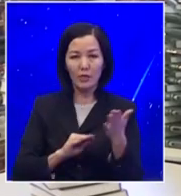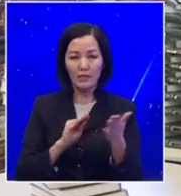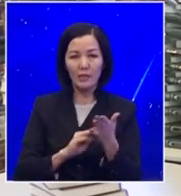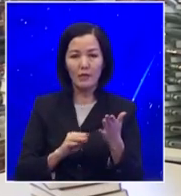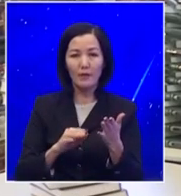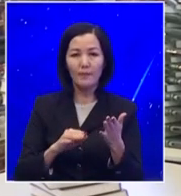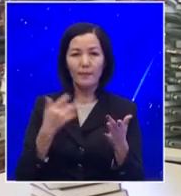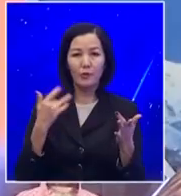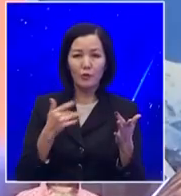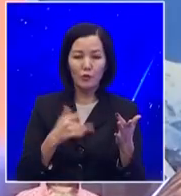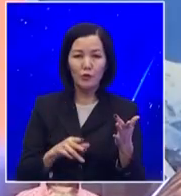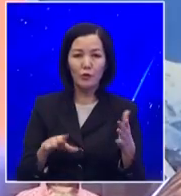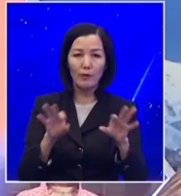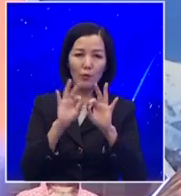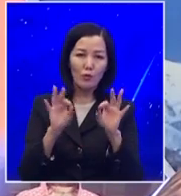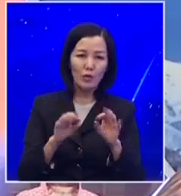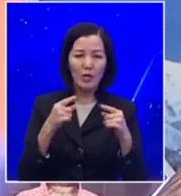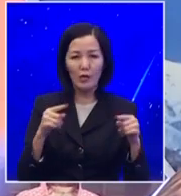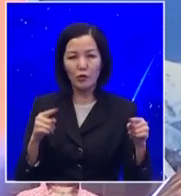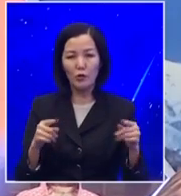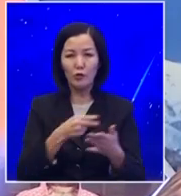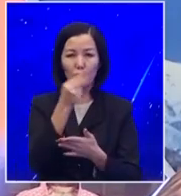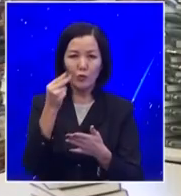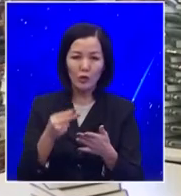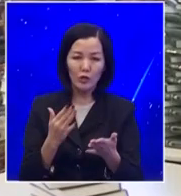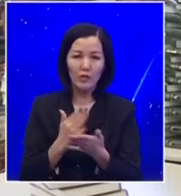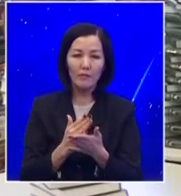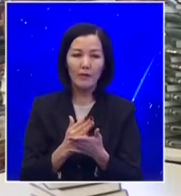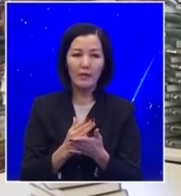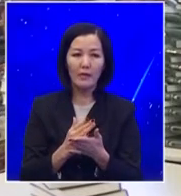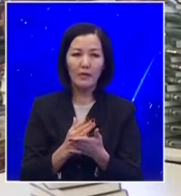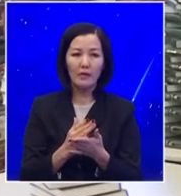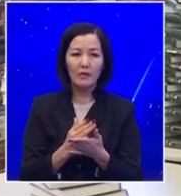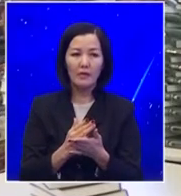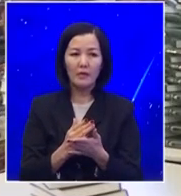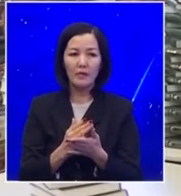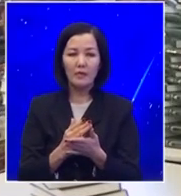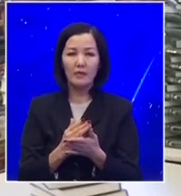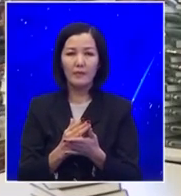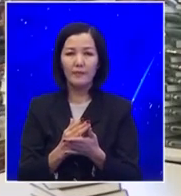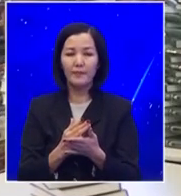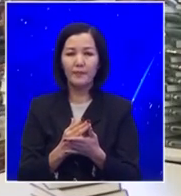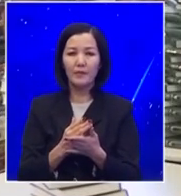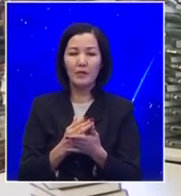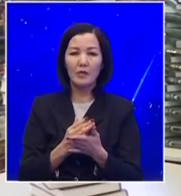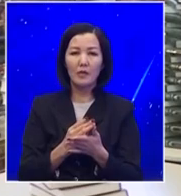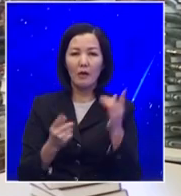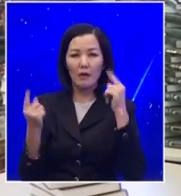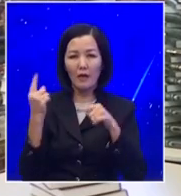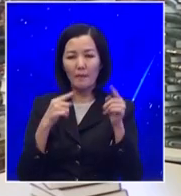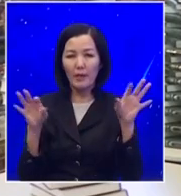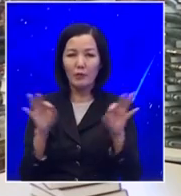бар, өнердің сан саласы да, суретші де бар, кітап безендіруші суретші бар, әулескер күйші бар, композитор